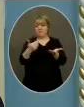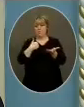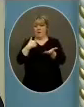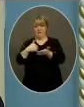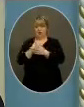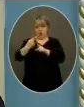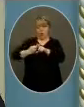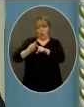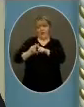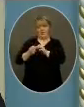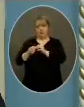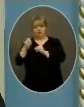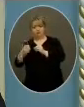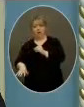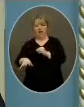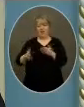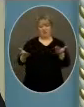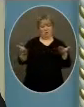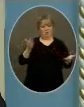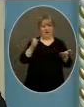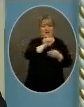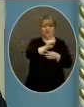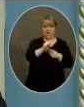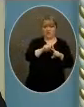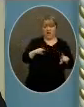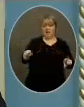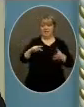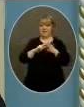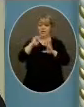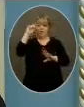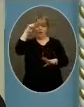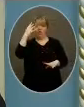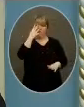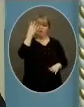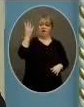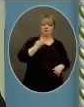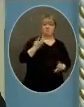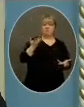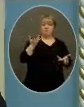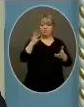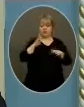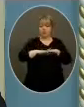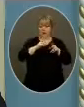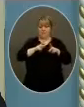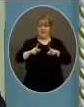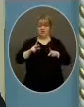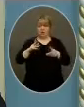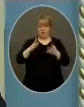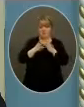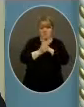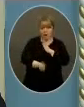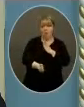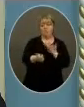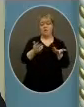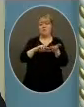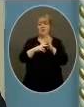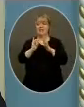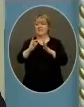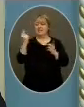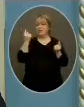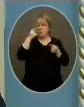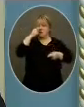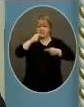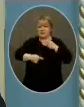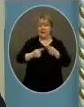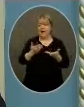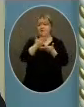élevé par rapport au montant de l'aide sociale, le gouvernement se fout carrément des citoyens de la classe pauvre. Si jamais il y avait une catastrophe majeure,